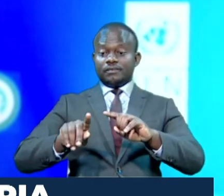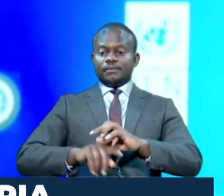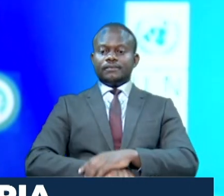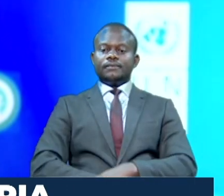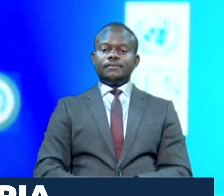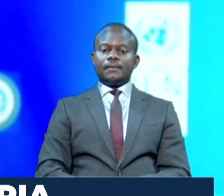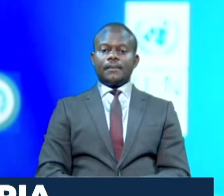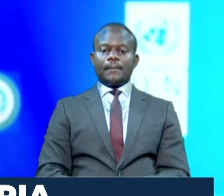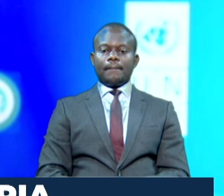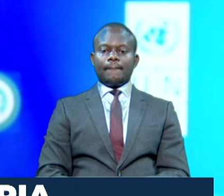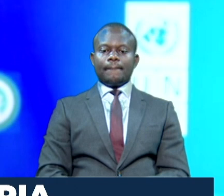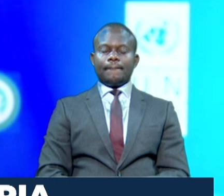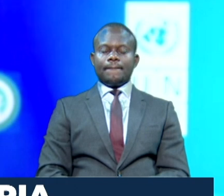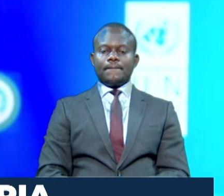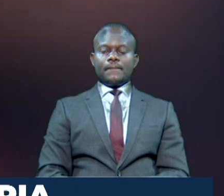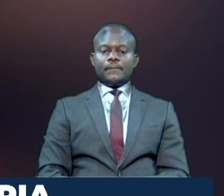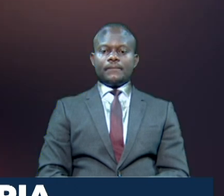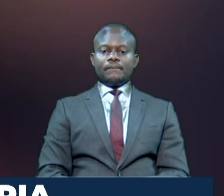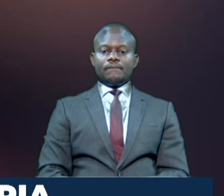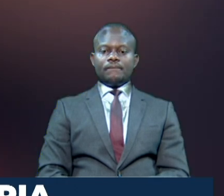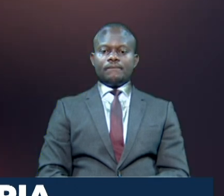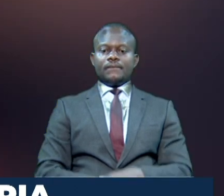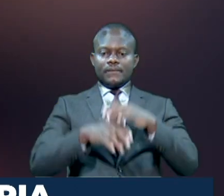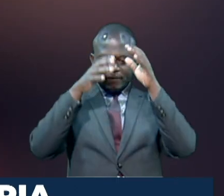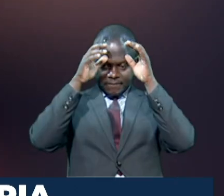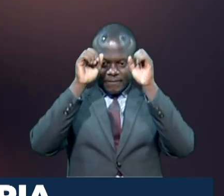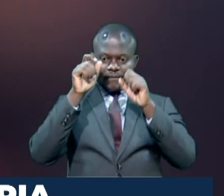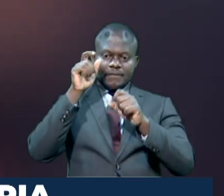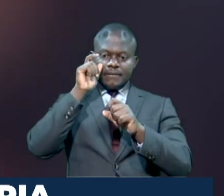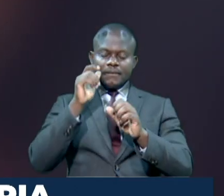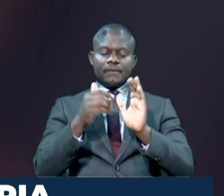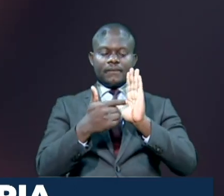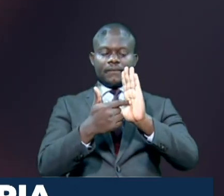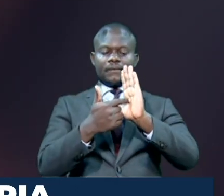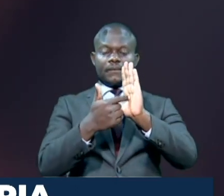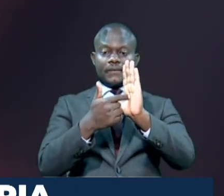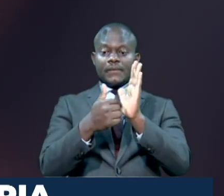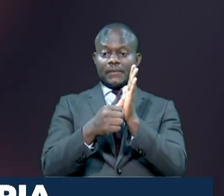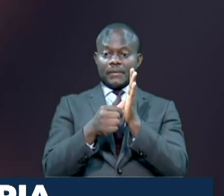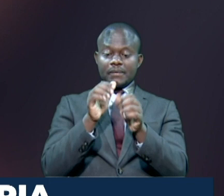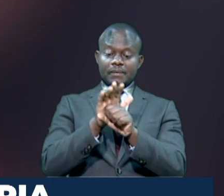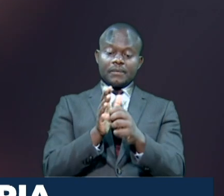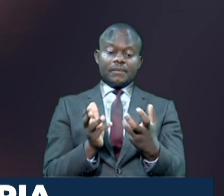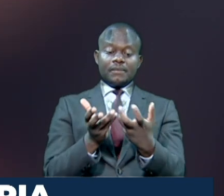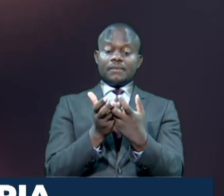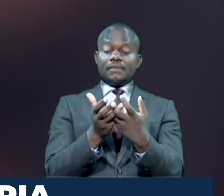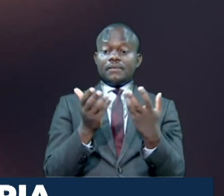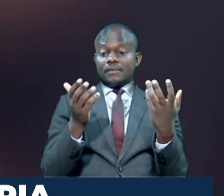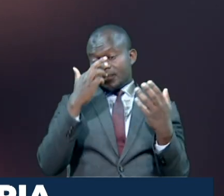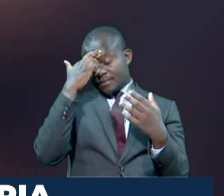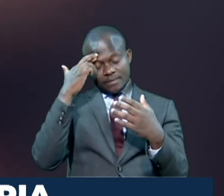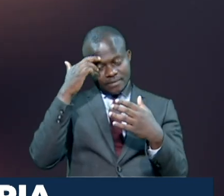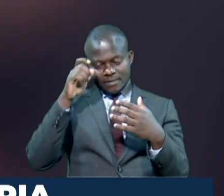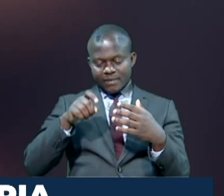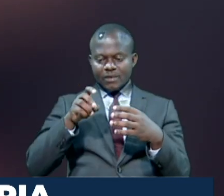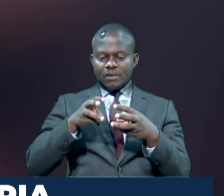ladder almost in every sector. Perezida Kagame agaragaza ko hari ikibazo umugabane wa Afurika uhuriyeho, ariyo mpamvu hakenewe